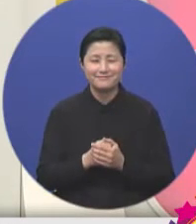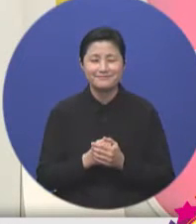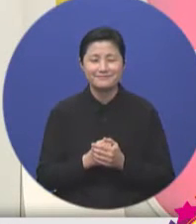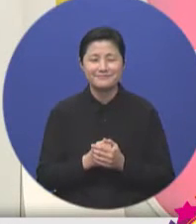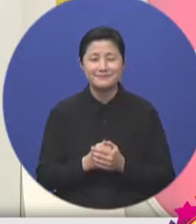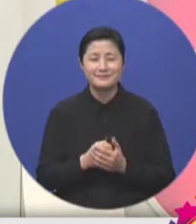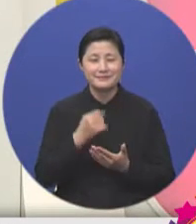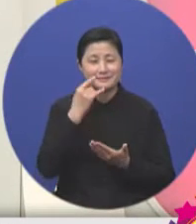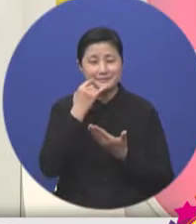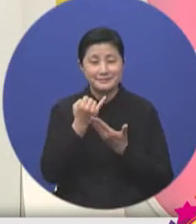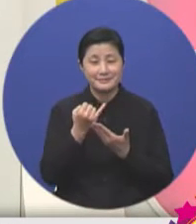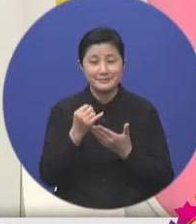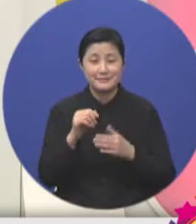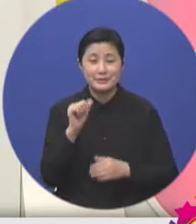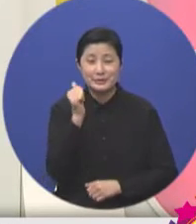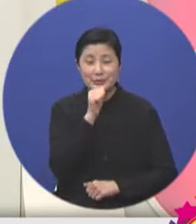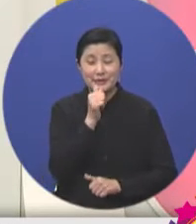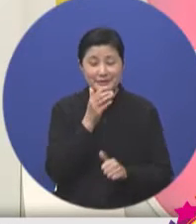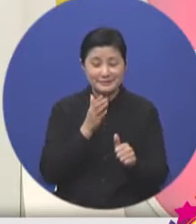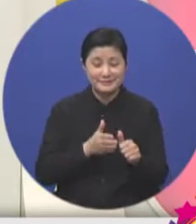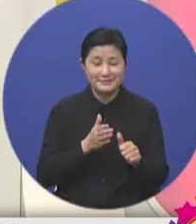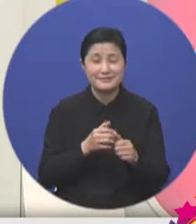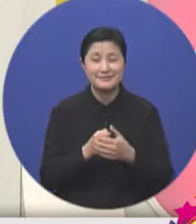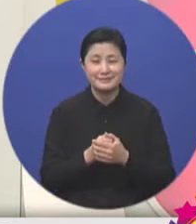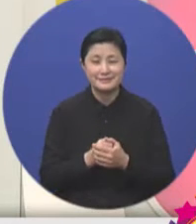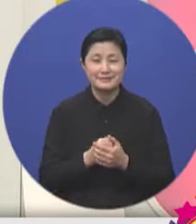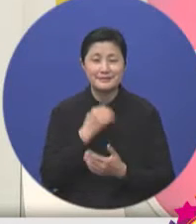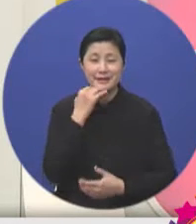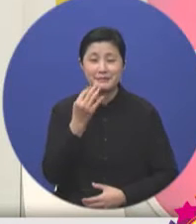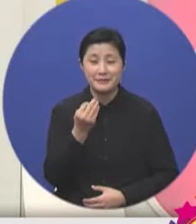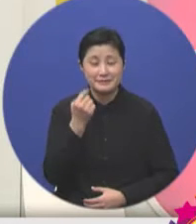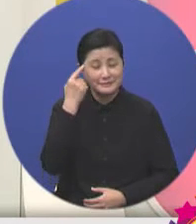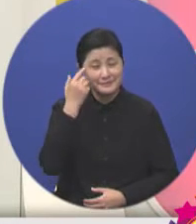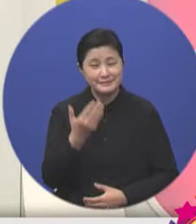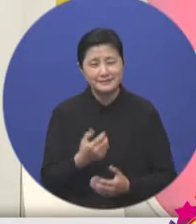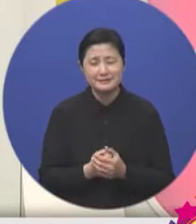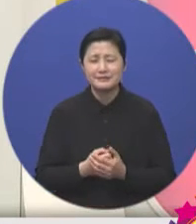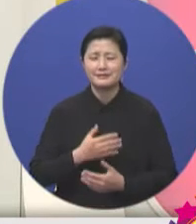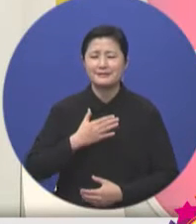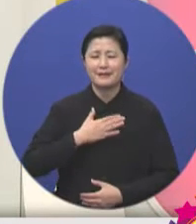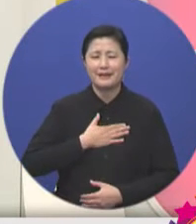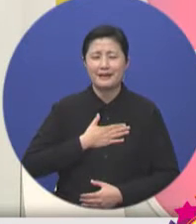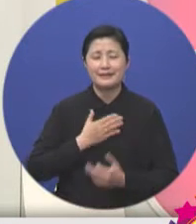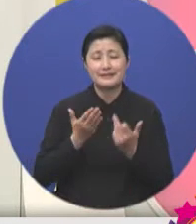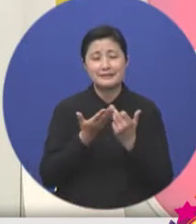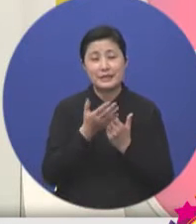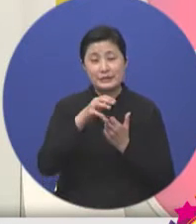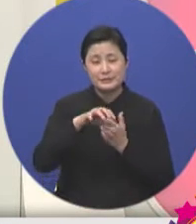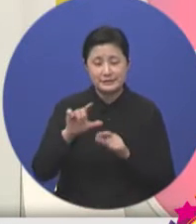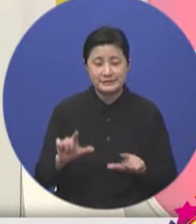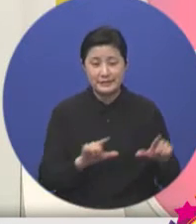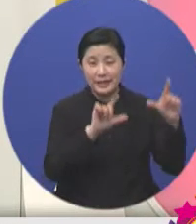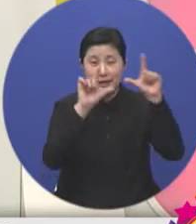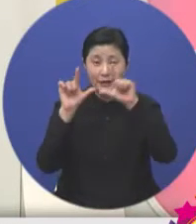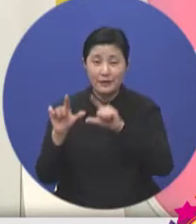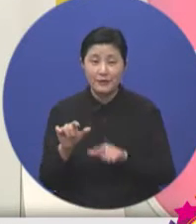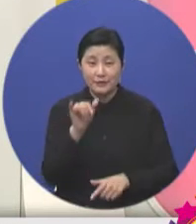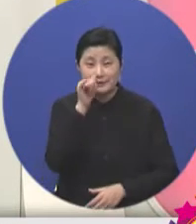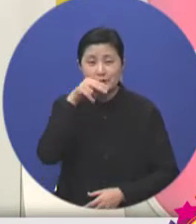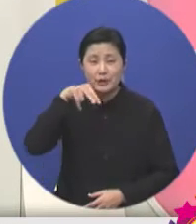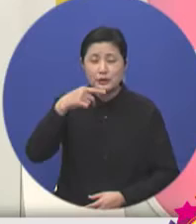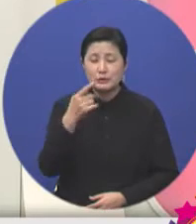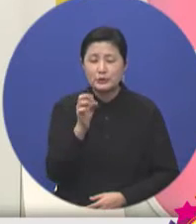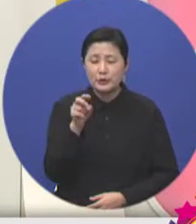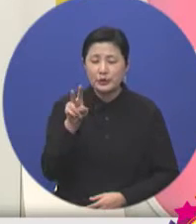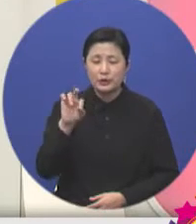우리 저 어머님 또 소개 한번 어디 사시는 누구 매당님 몇 반? 저는요. 네. 제주도에 사는 송영순이고요. 야,